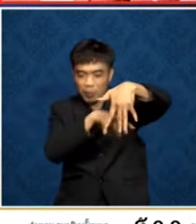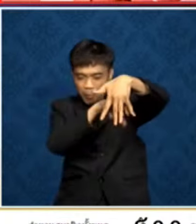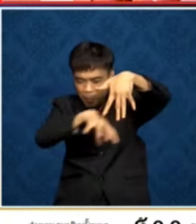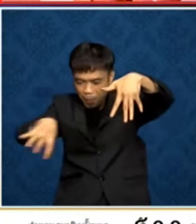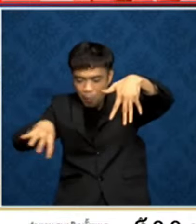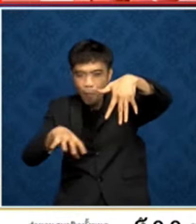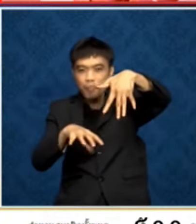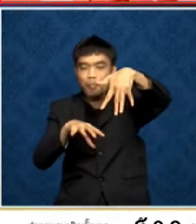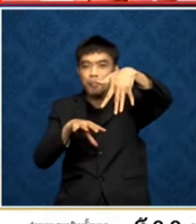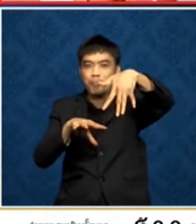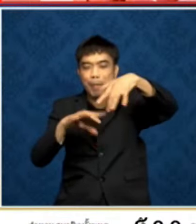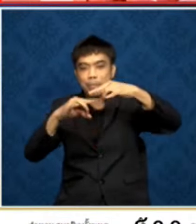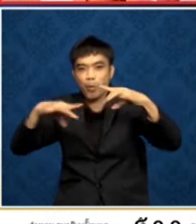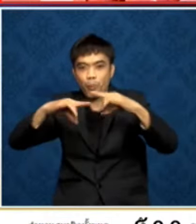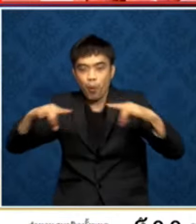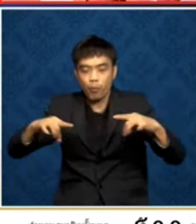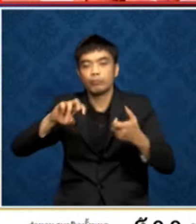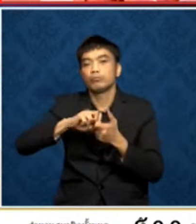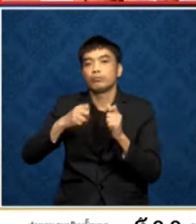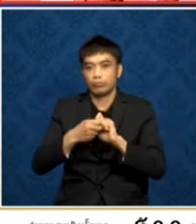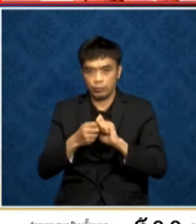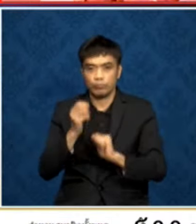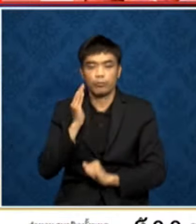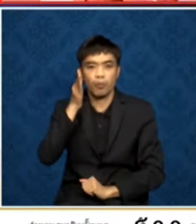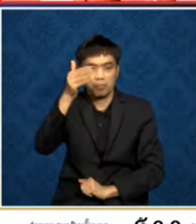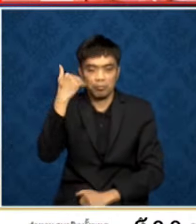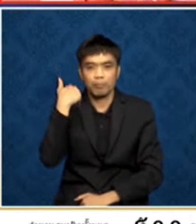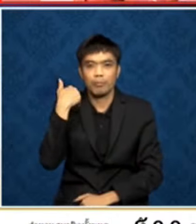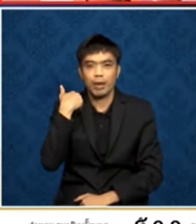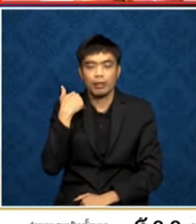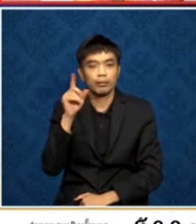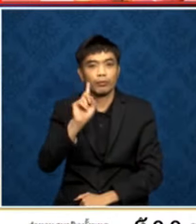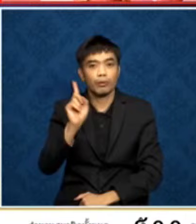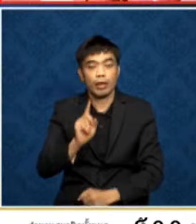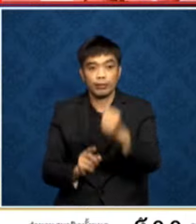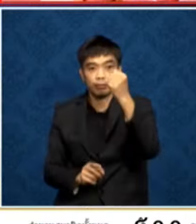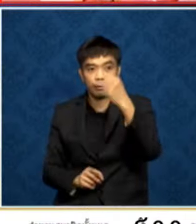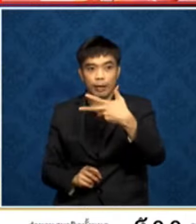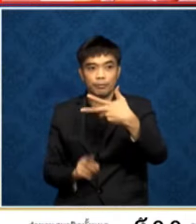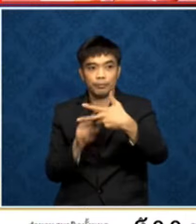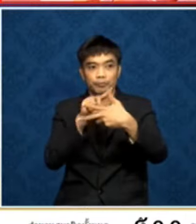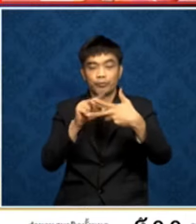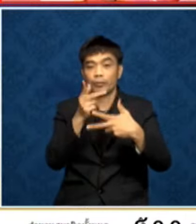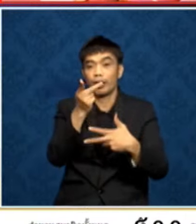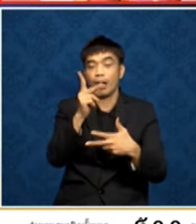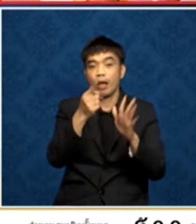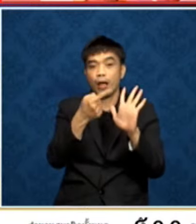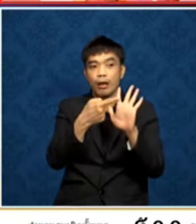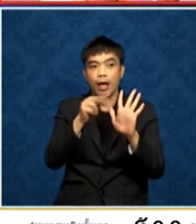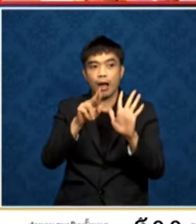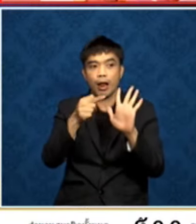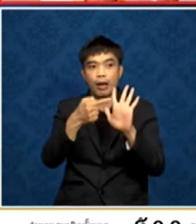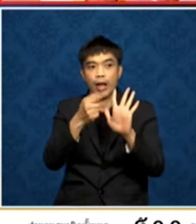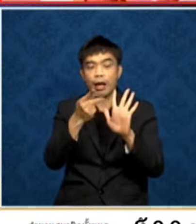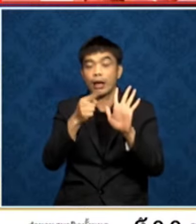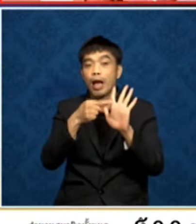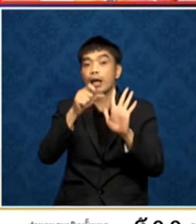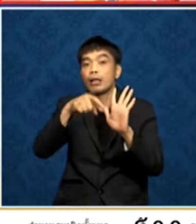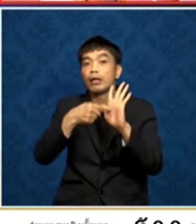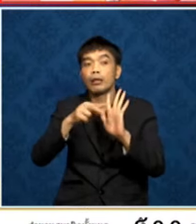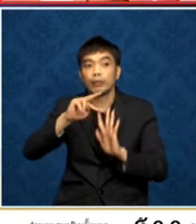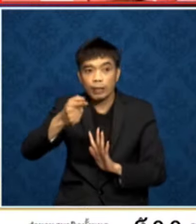ส่งผลให้เกิดปัญหาที่ตามมาเป็นปัญหา 3คาค่ะคาคาสังคาที่และ